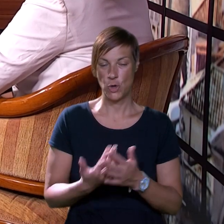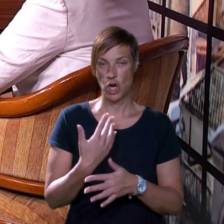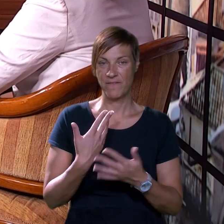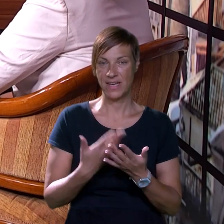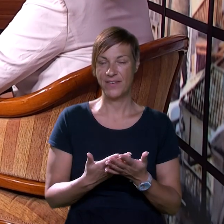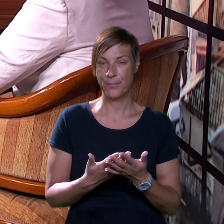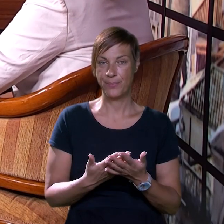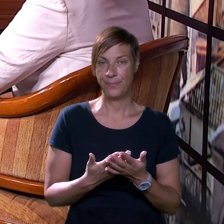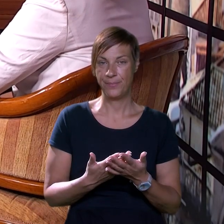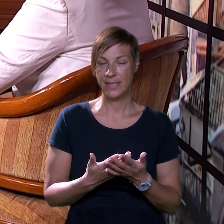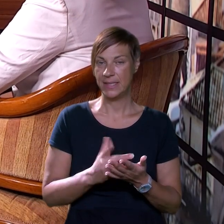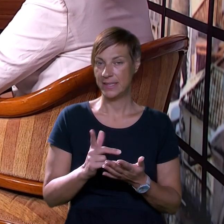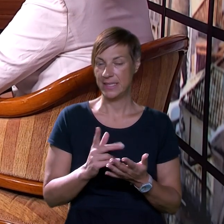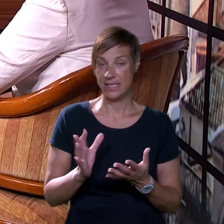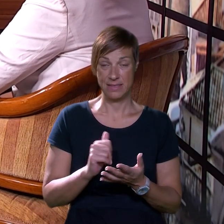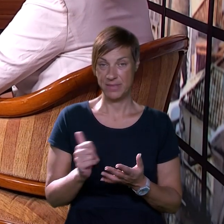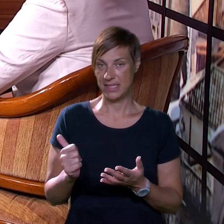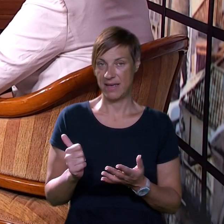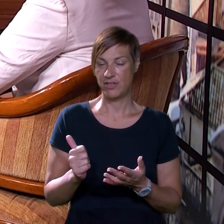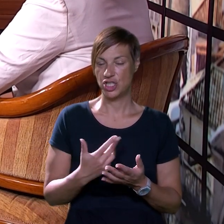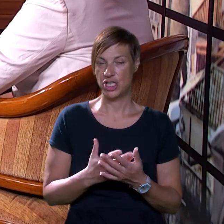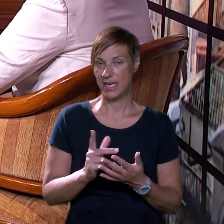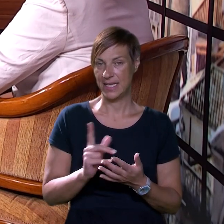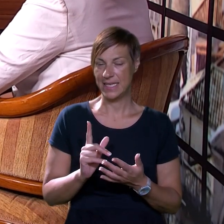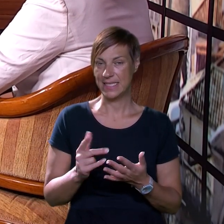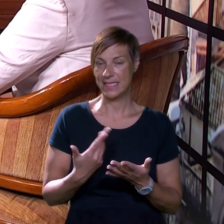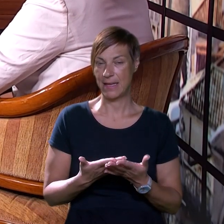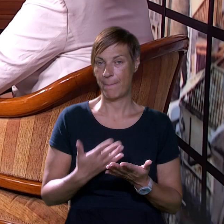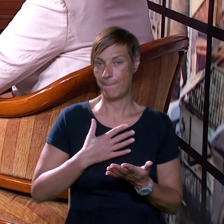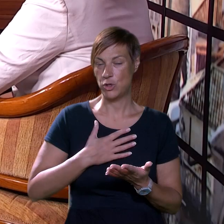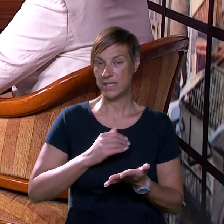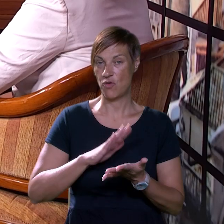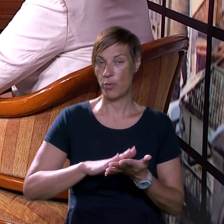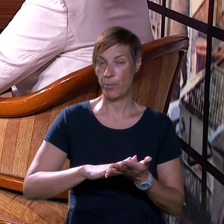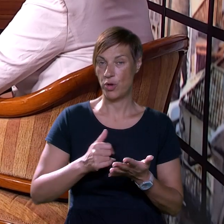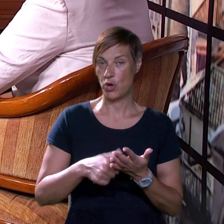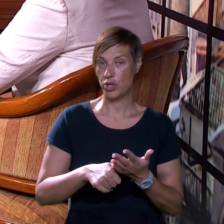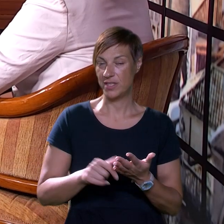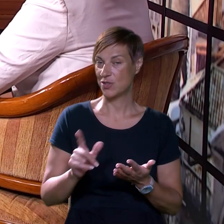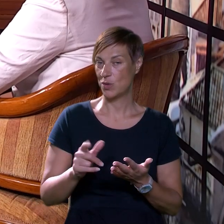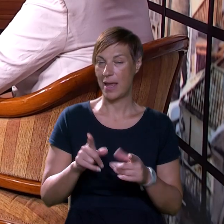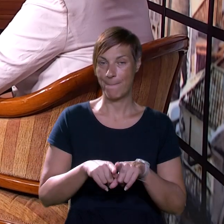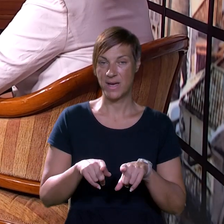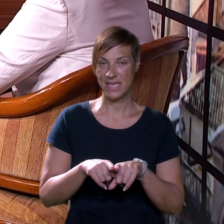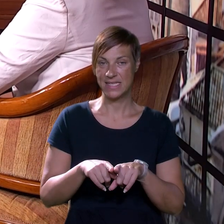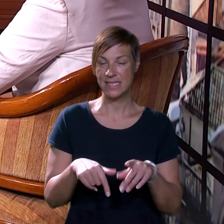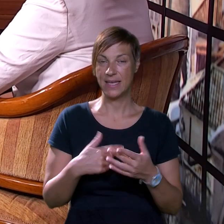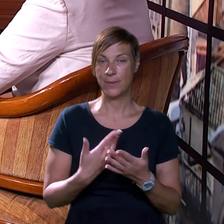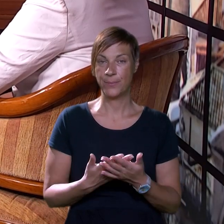neponovljiva. Nisam savršena, ali sam po svom otisku, nema takvih